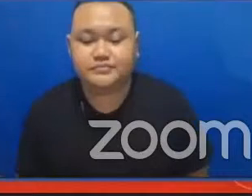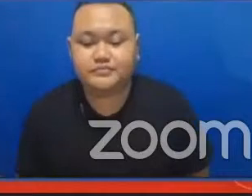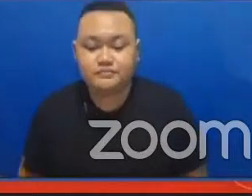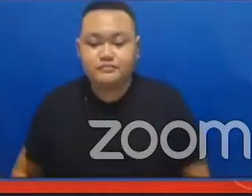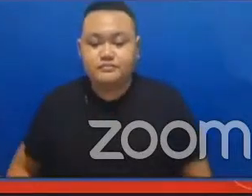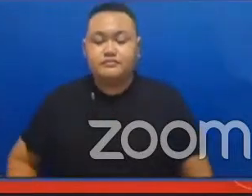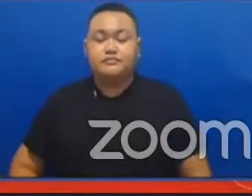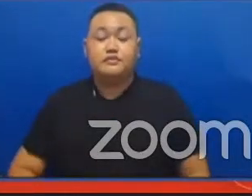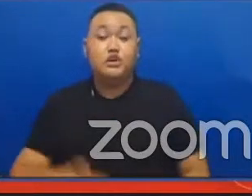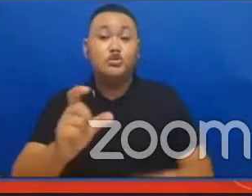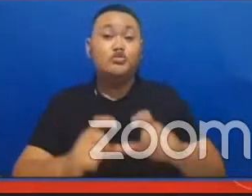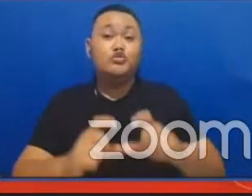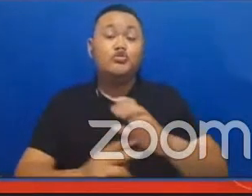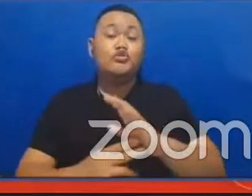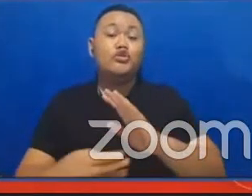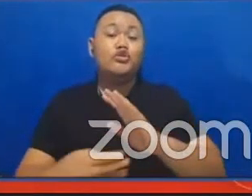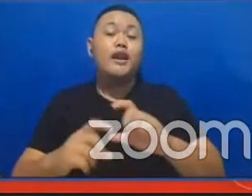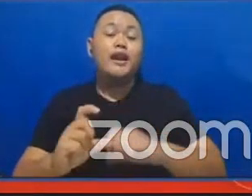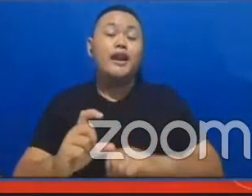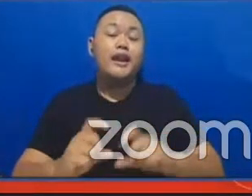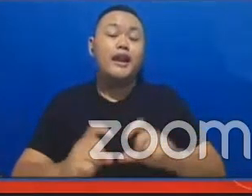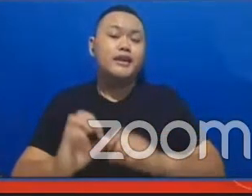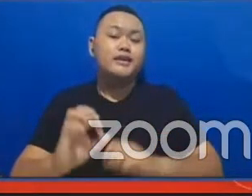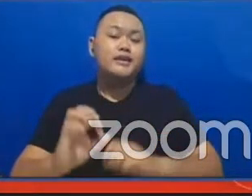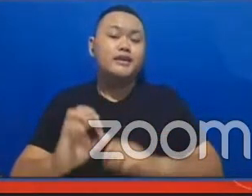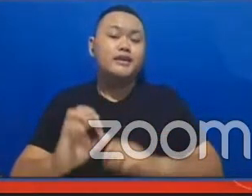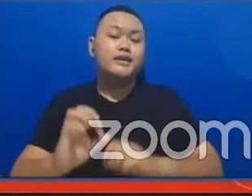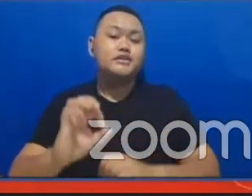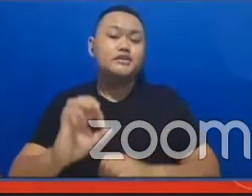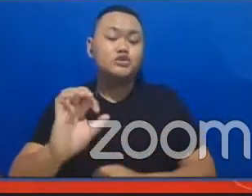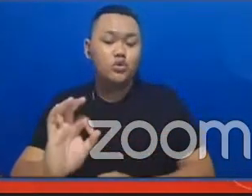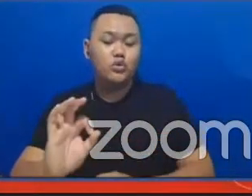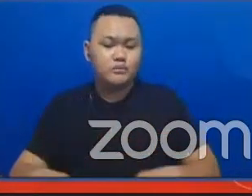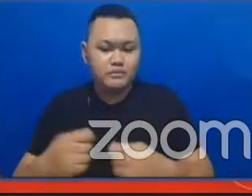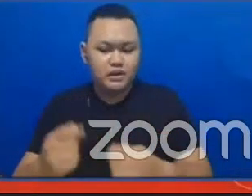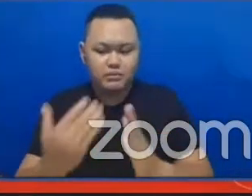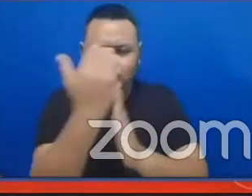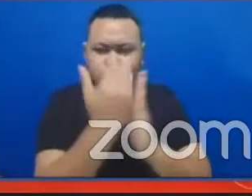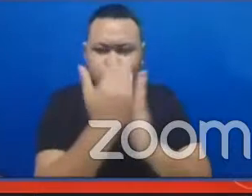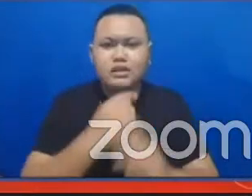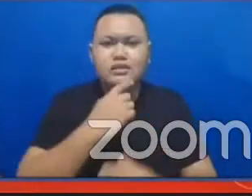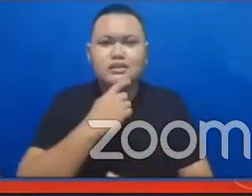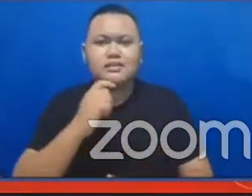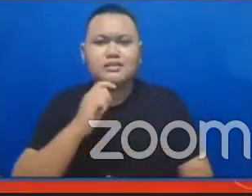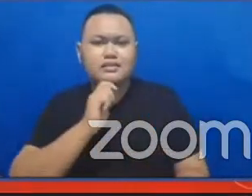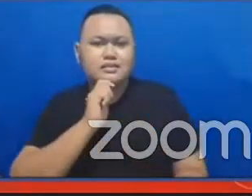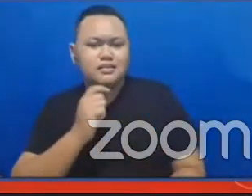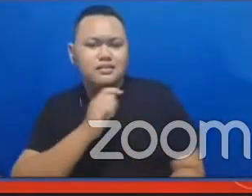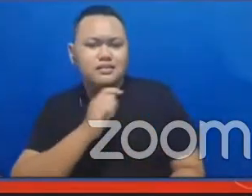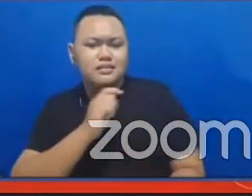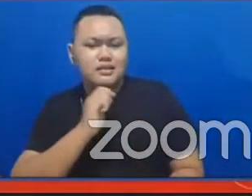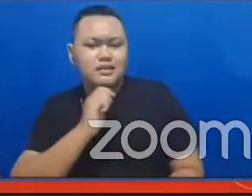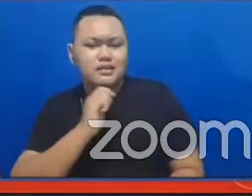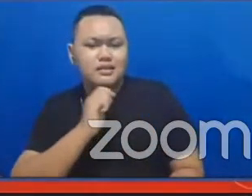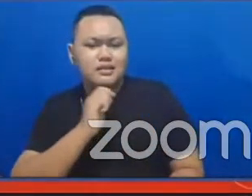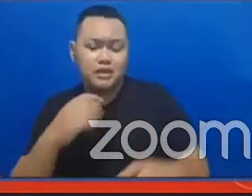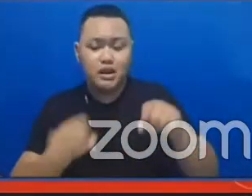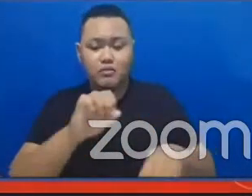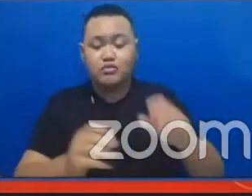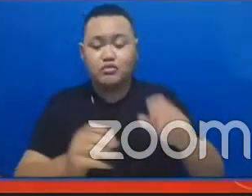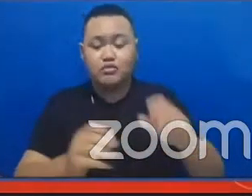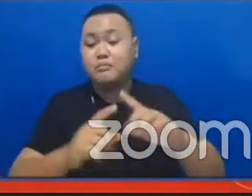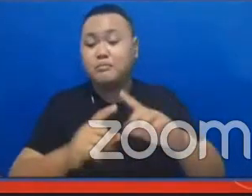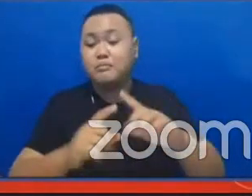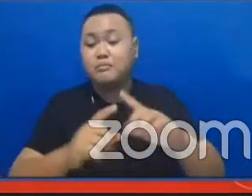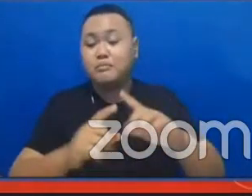UNESCO memberikan kerangka definisi bahwa ternyata laboratorium maya yang dimaksud adalah ruang